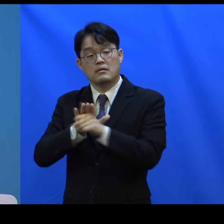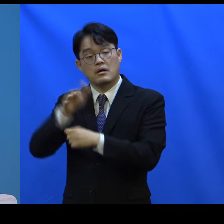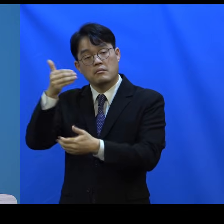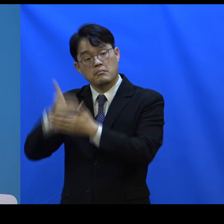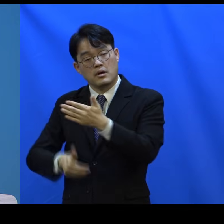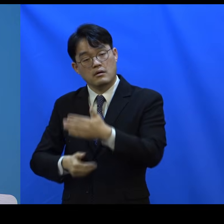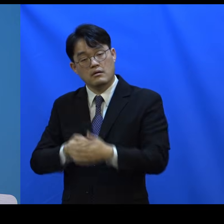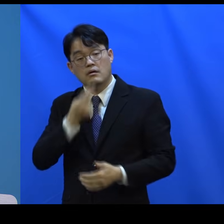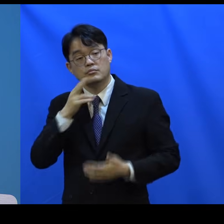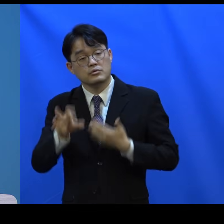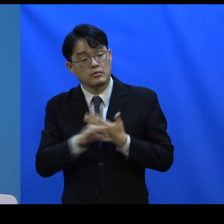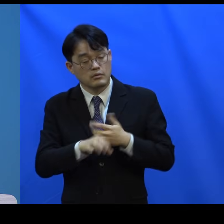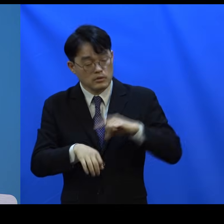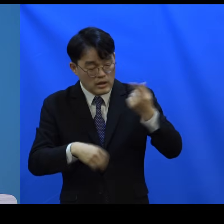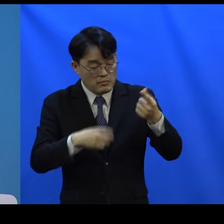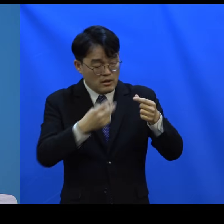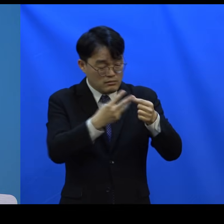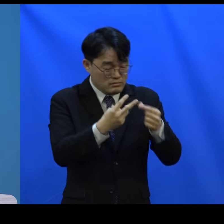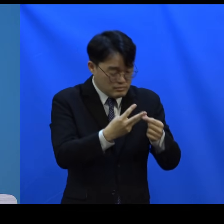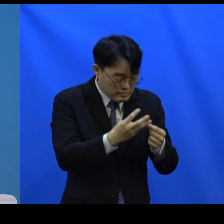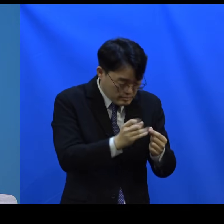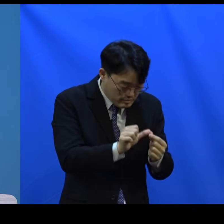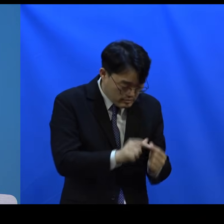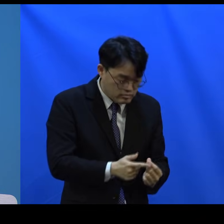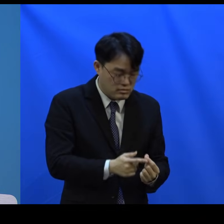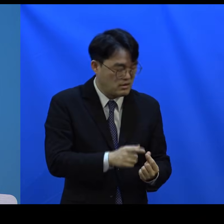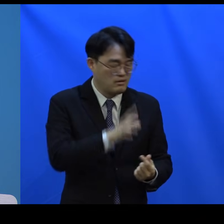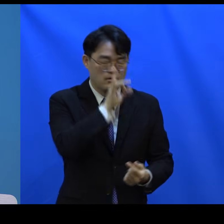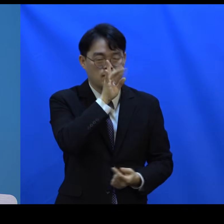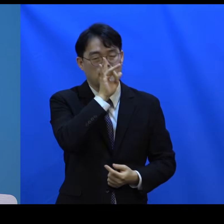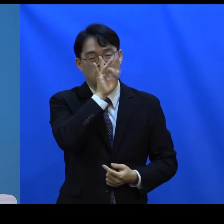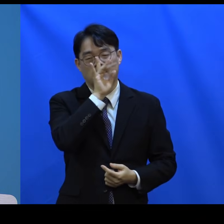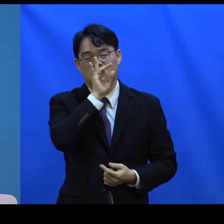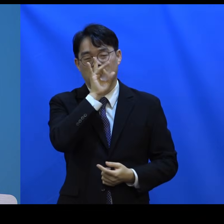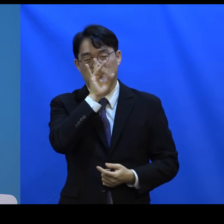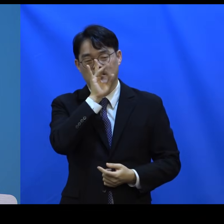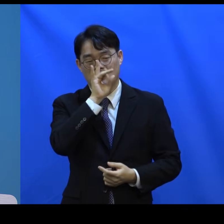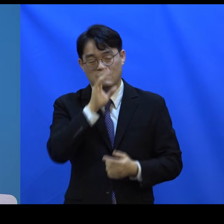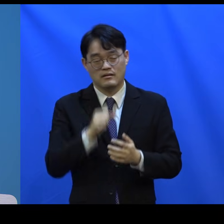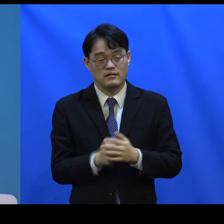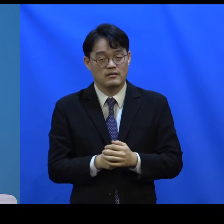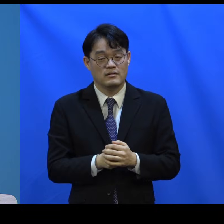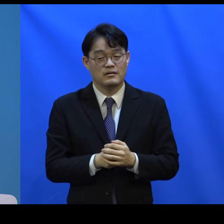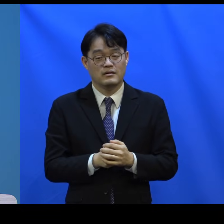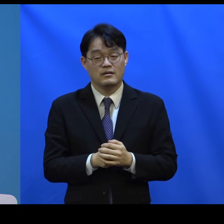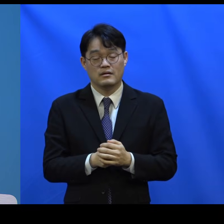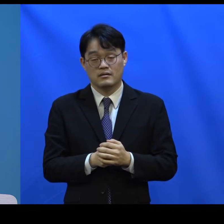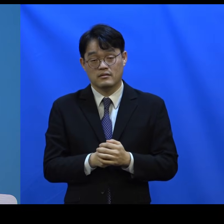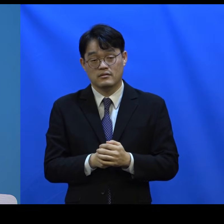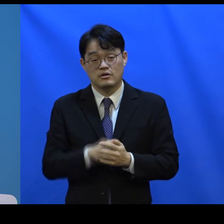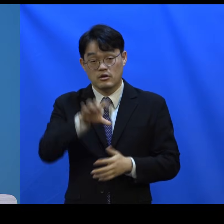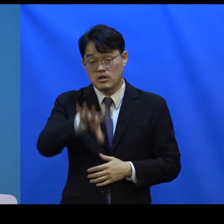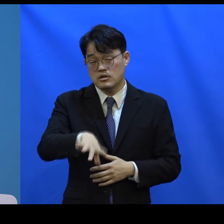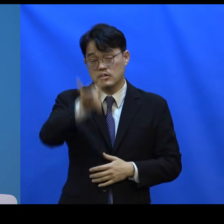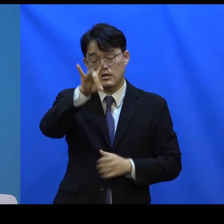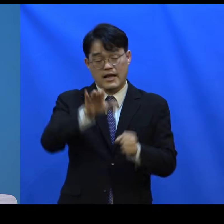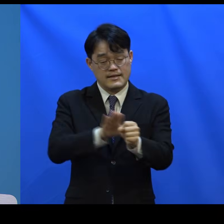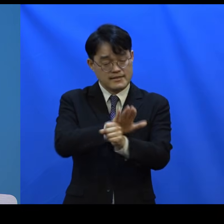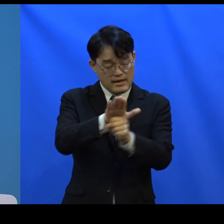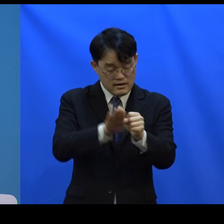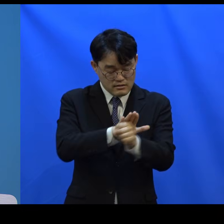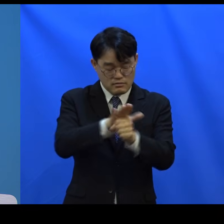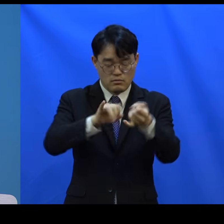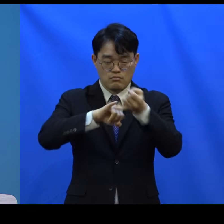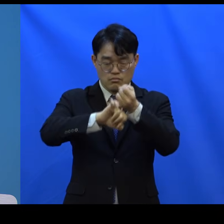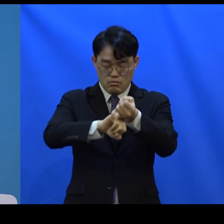거죠. 그래서 오늘 에베소 교회를 통해서도 이 첫사랑을 회복하라. 진리를 지켜나가기 위해서 에베소